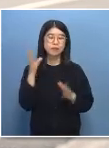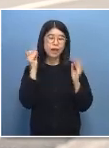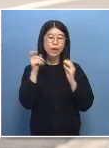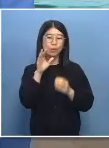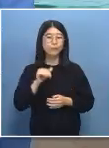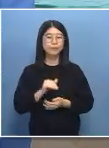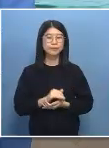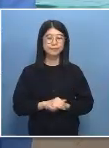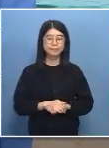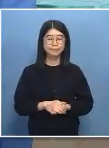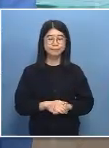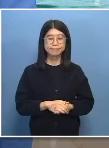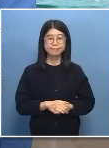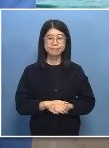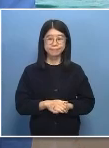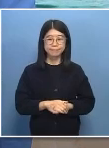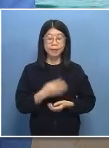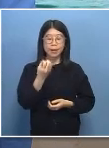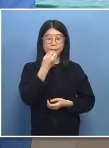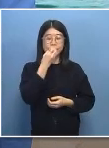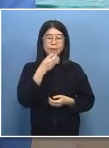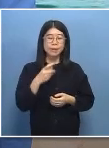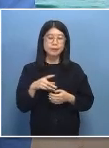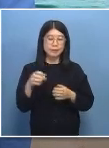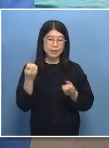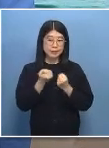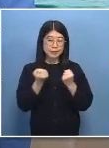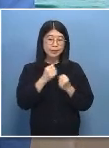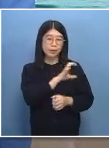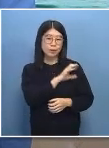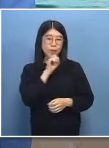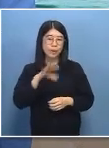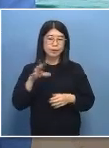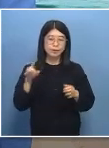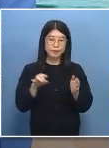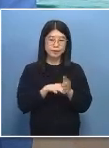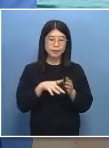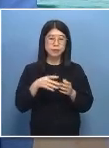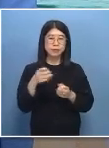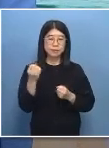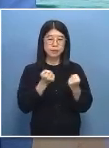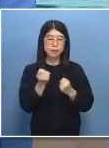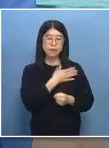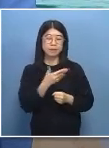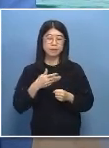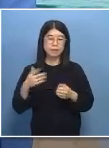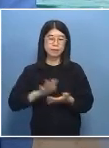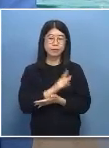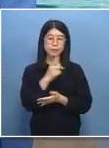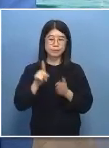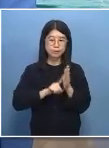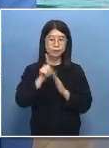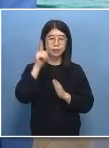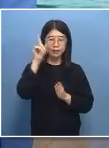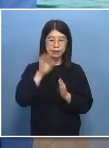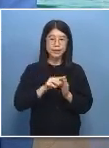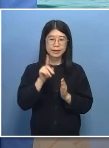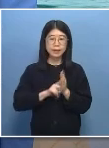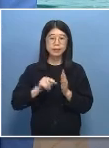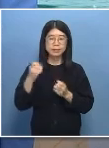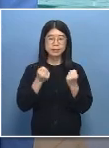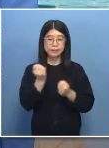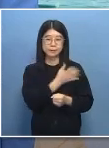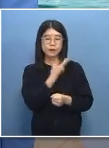導。 香港汽車會話，電動車牌費逐年增加，或者係會減低車主換電動車嘅